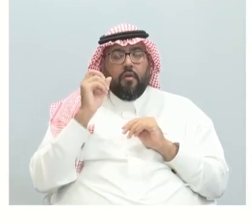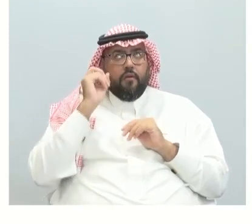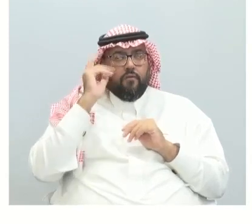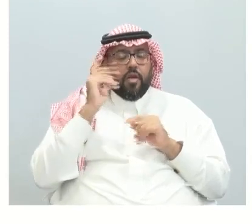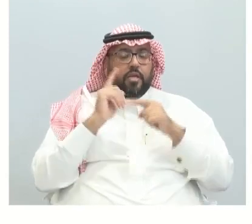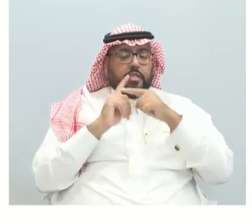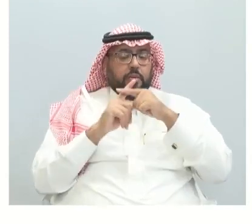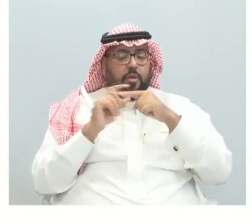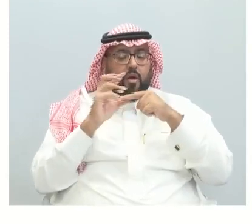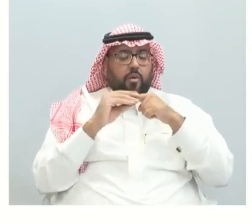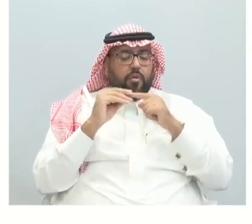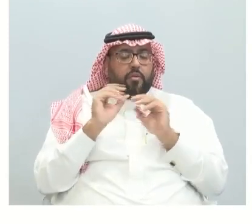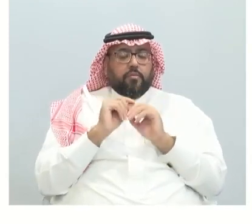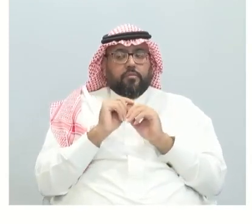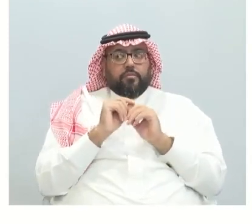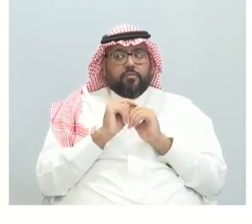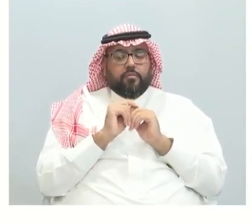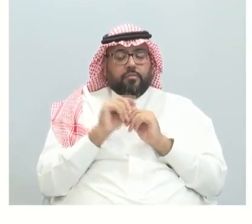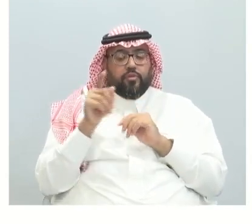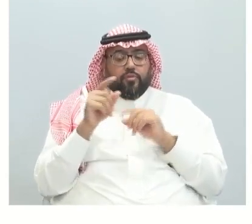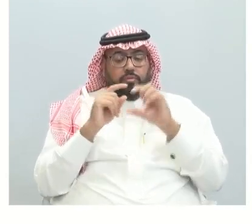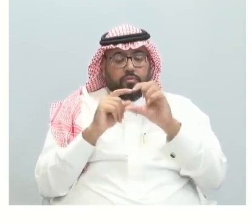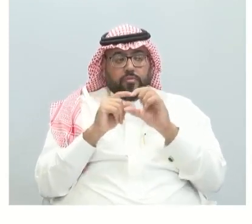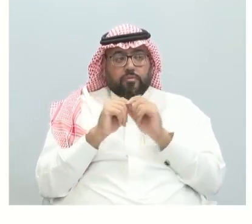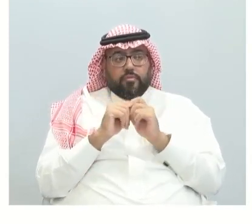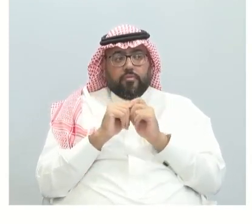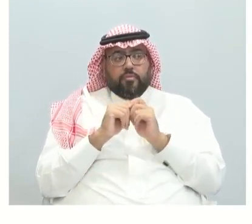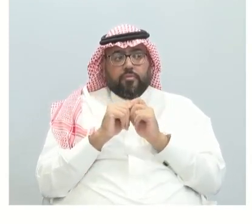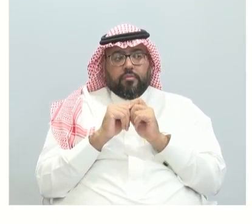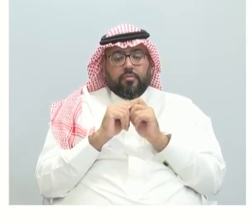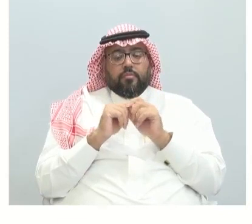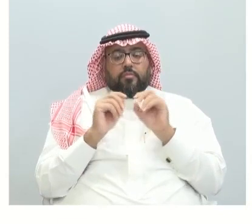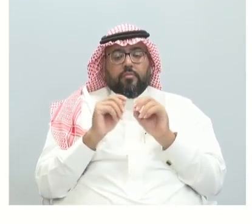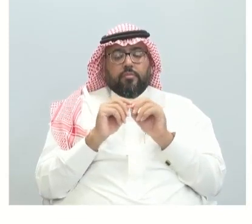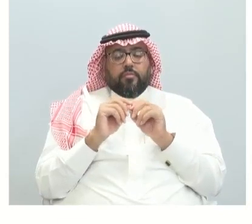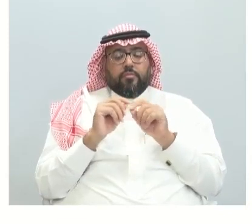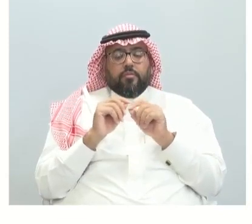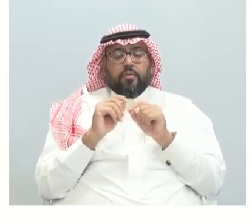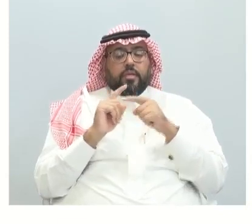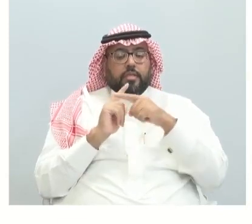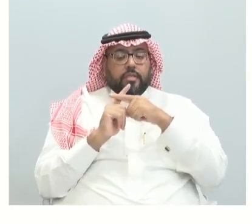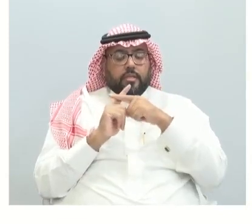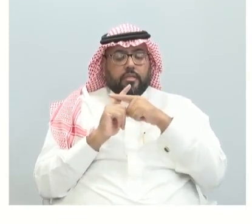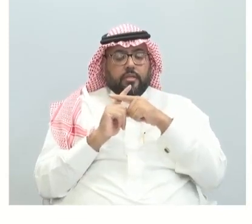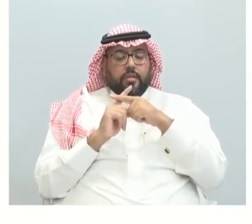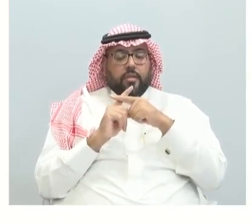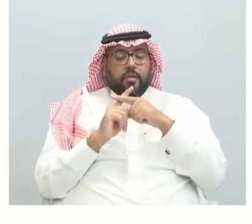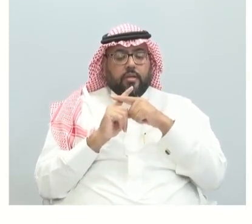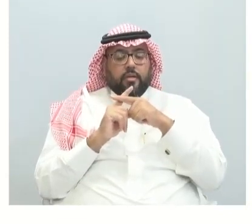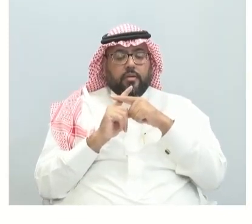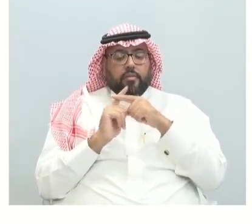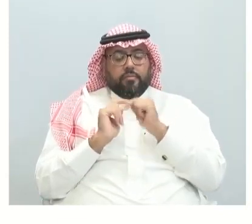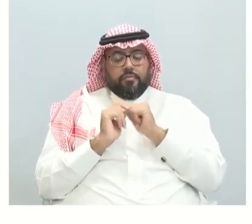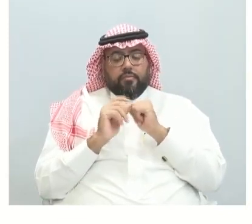اجمع او اطرح ماذا تلاحظون هنا احسنتم ايضا هنا اشاره زائد او الجمع اذا